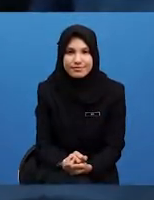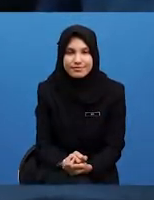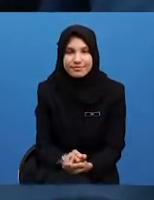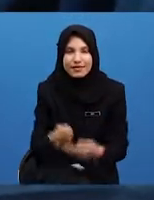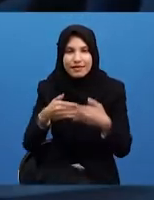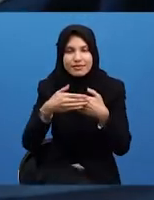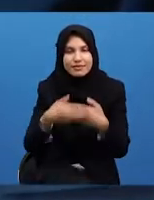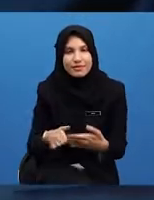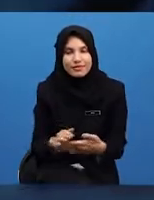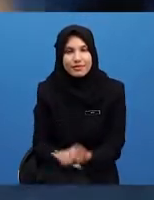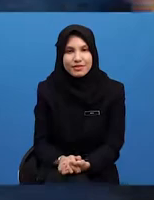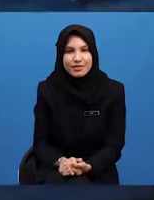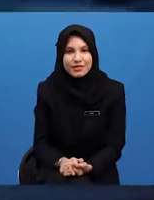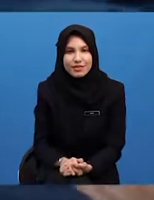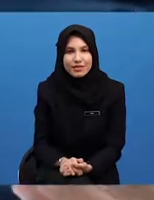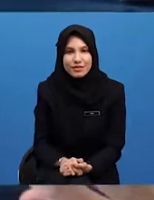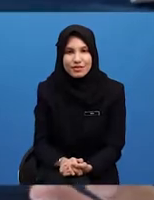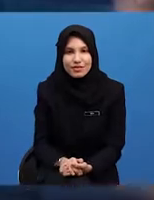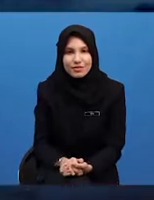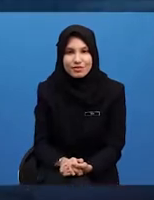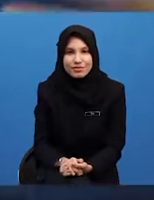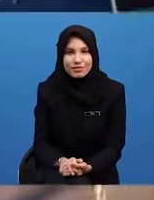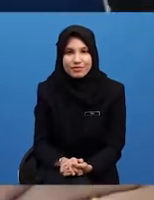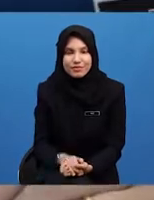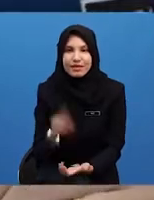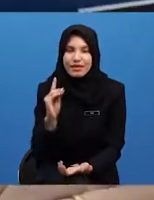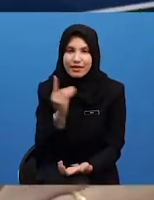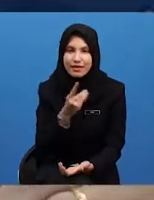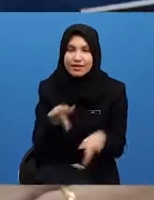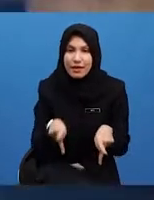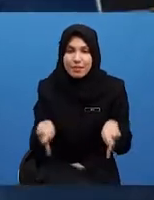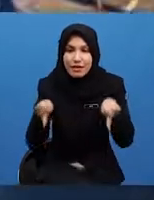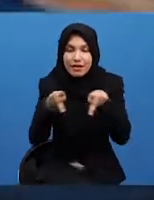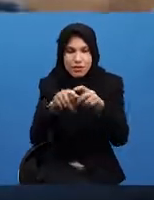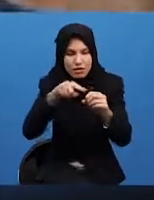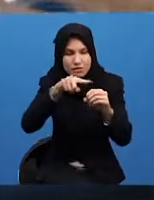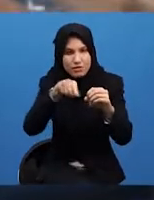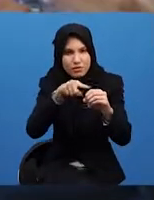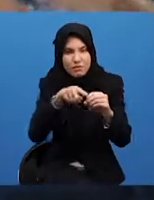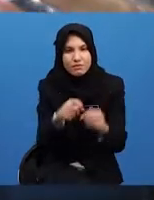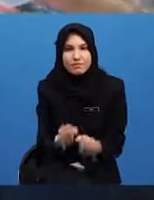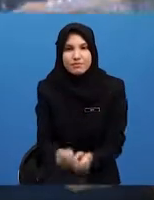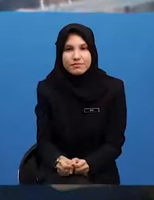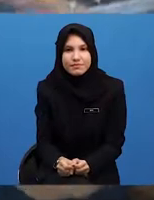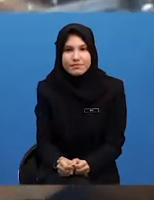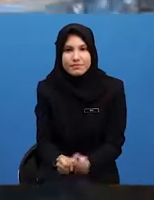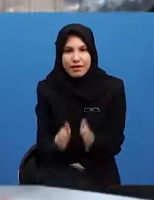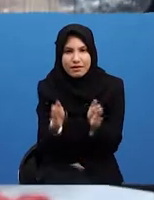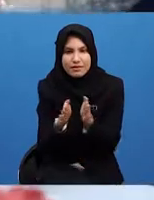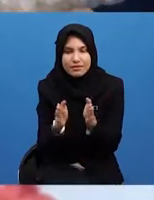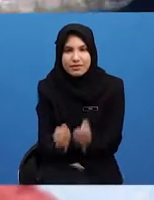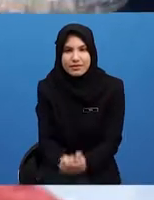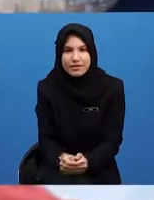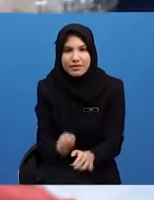Setelah siap memasukkan tiup melalui penutup botol, kita perlu menebuk beberapa lubang kecil